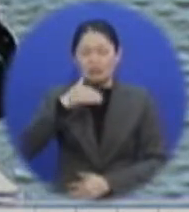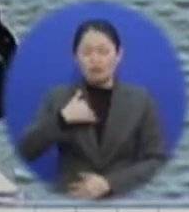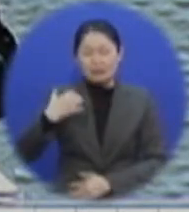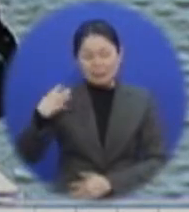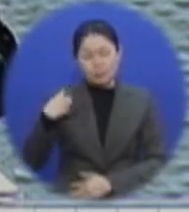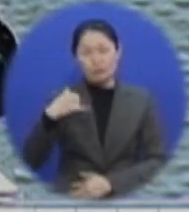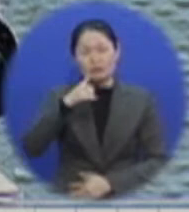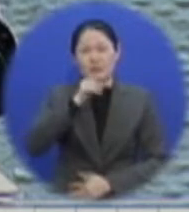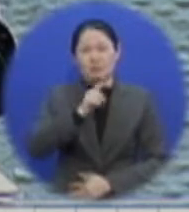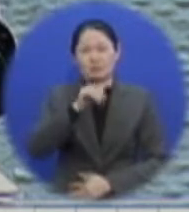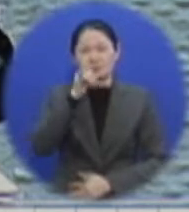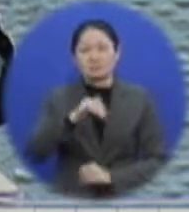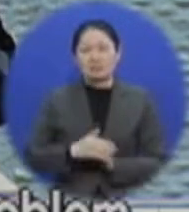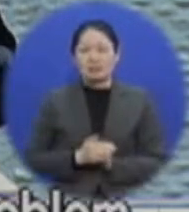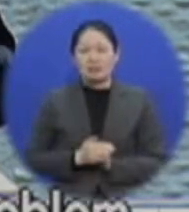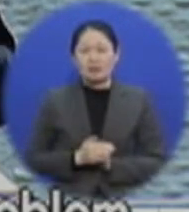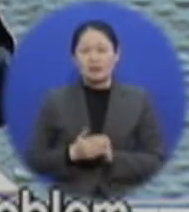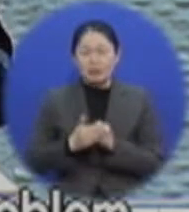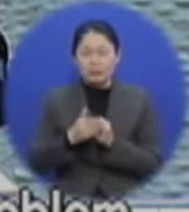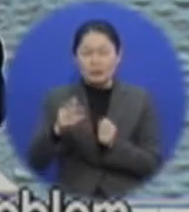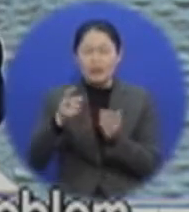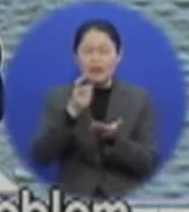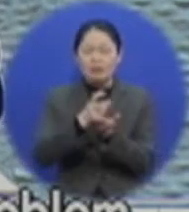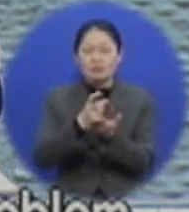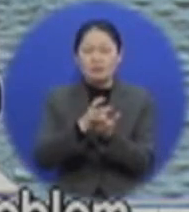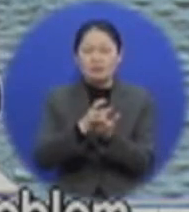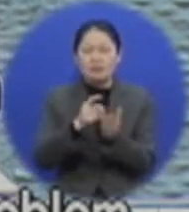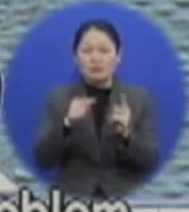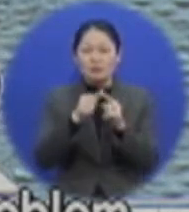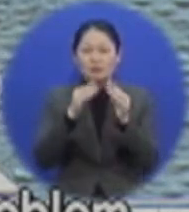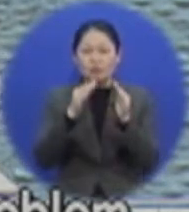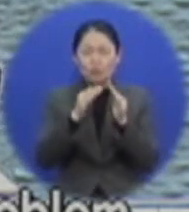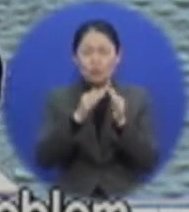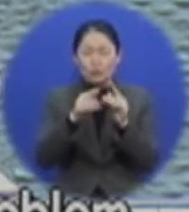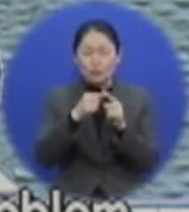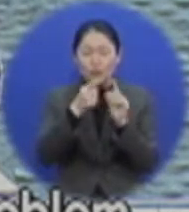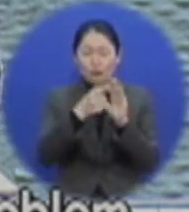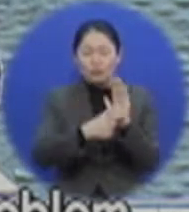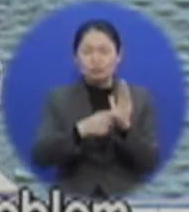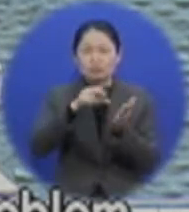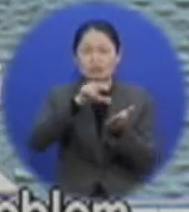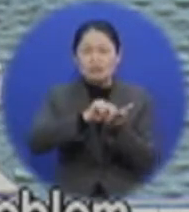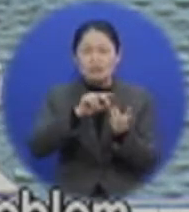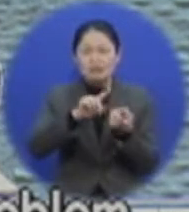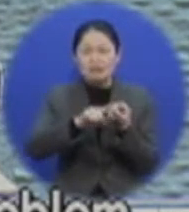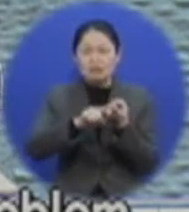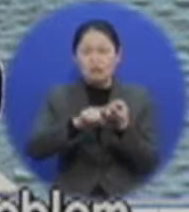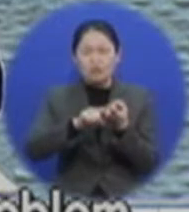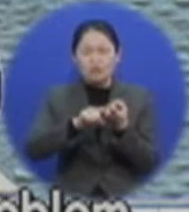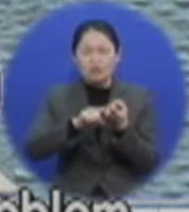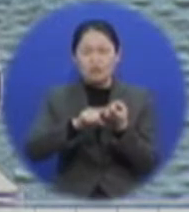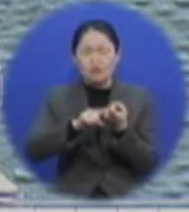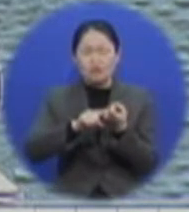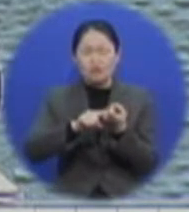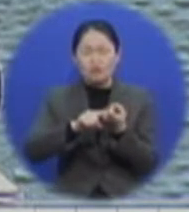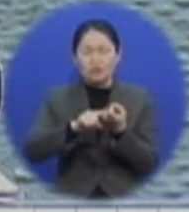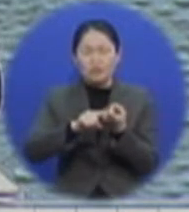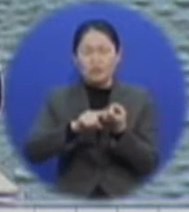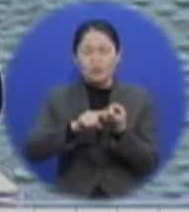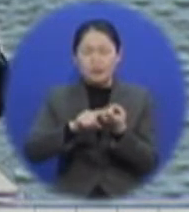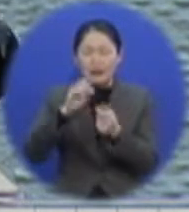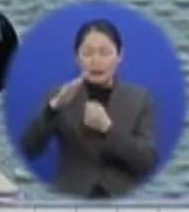거죠 그래서 감리교 문제에 대해서 제가 어떻든지 어 하나님께서